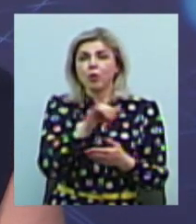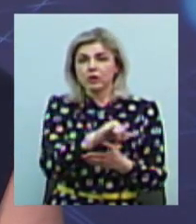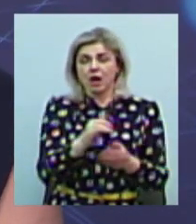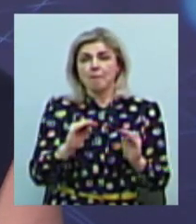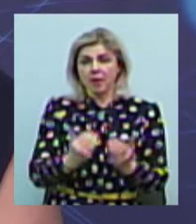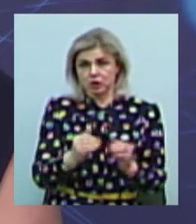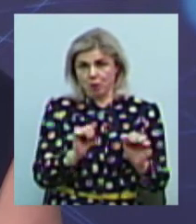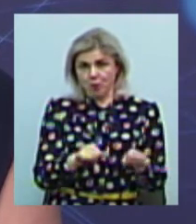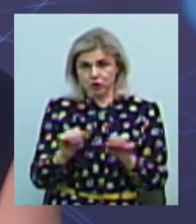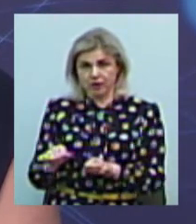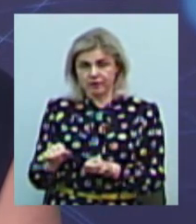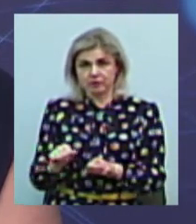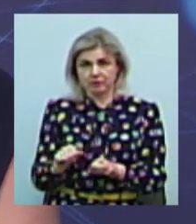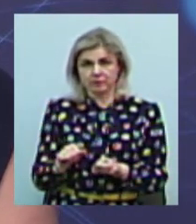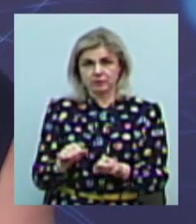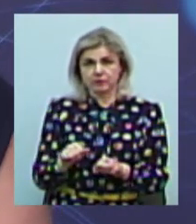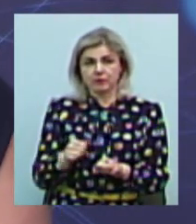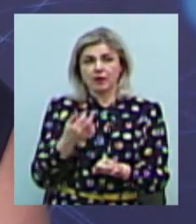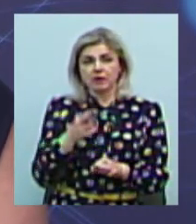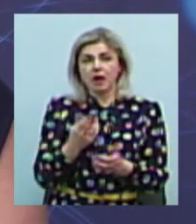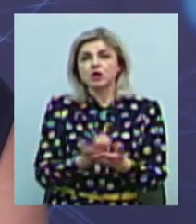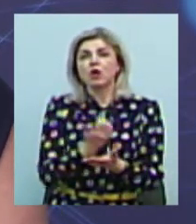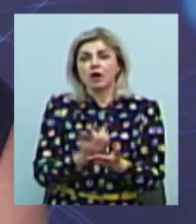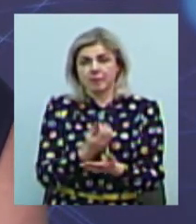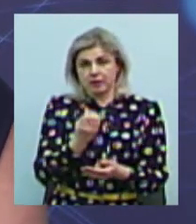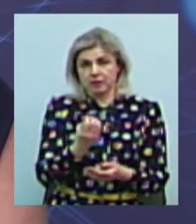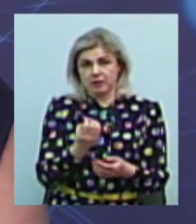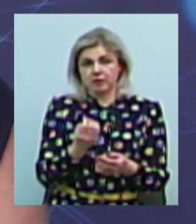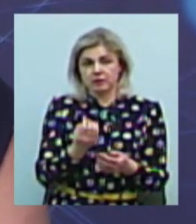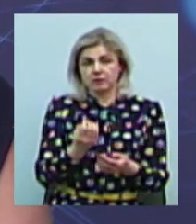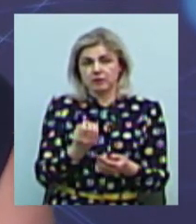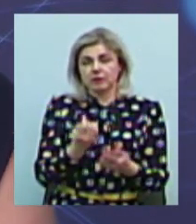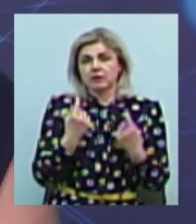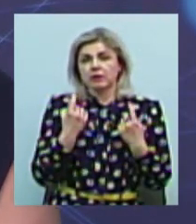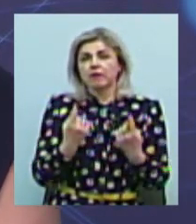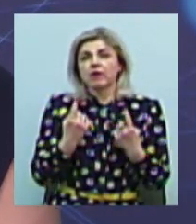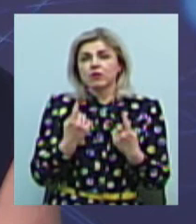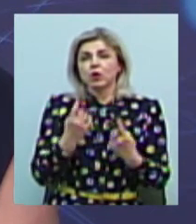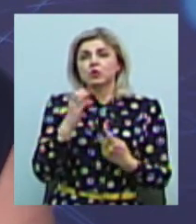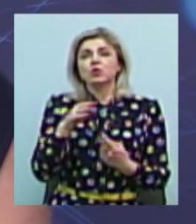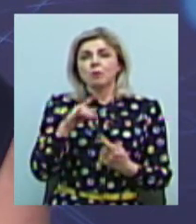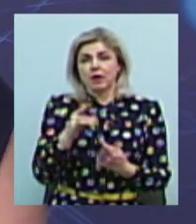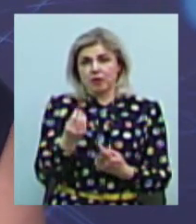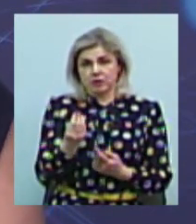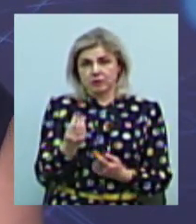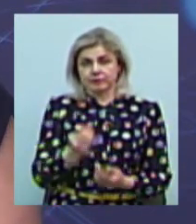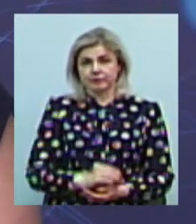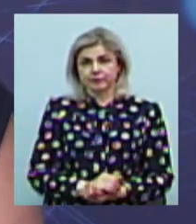для, ну, для заробляння якоїсь там великої суми коштів, ну,